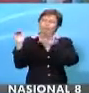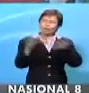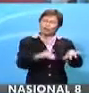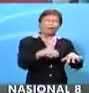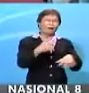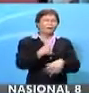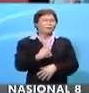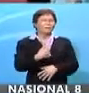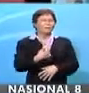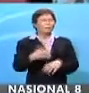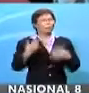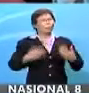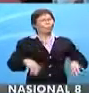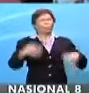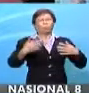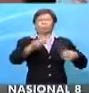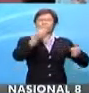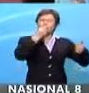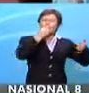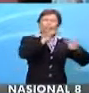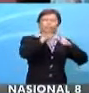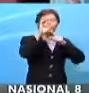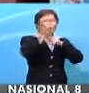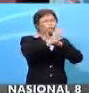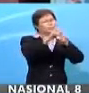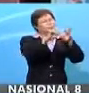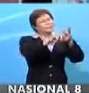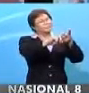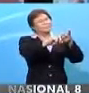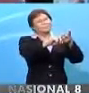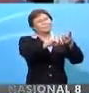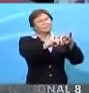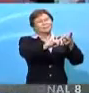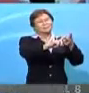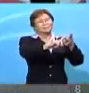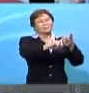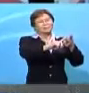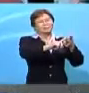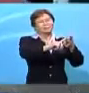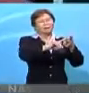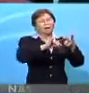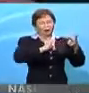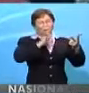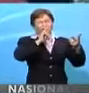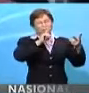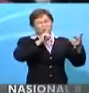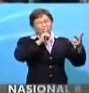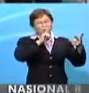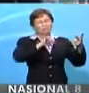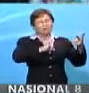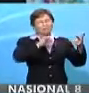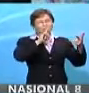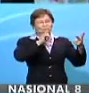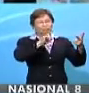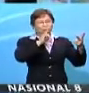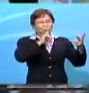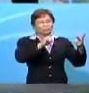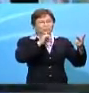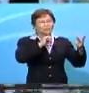is fantastic, foods, culture, and I'm really proud to